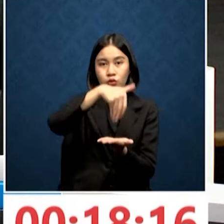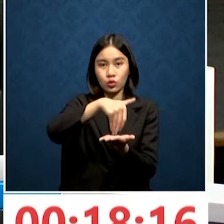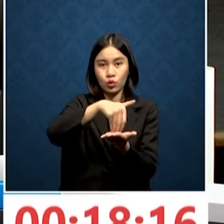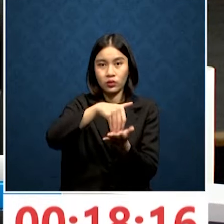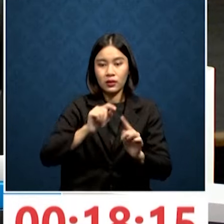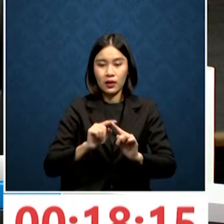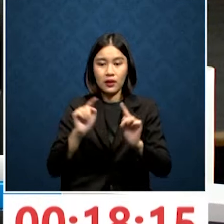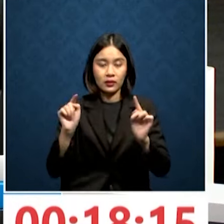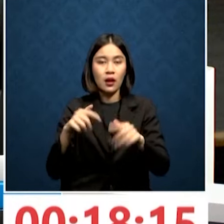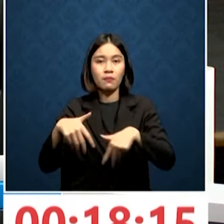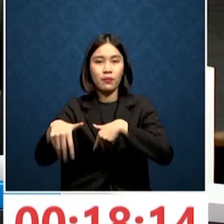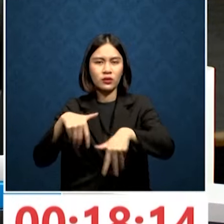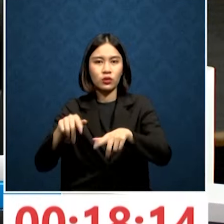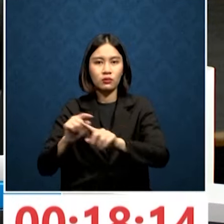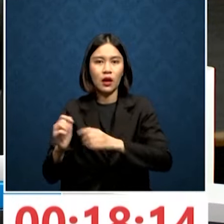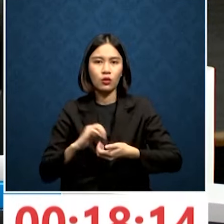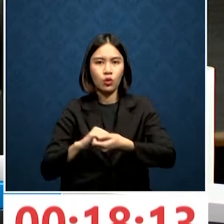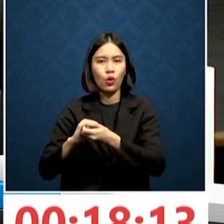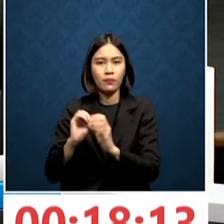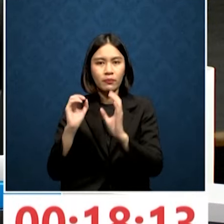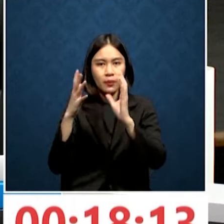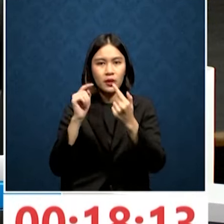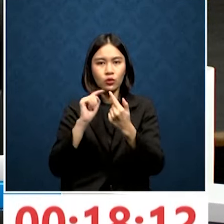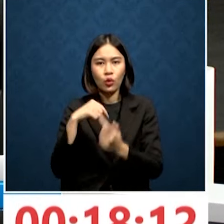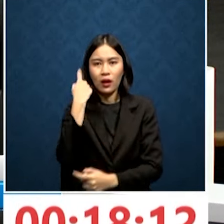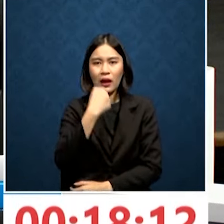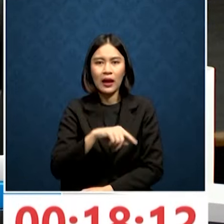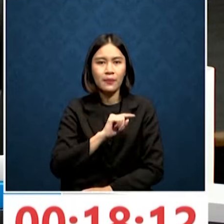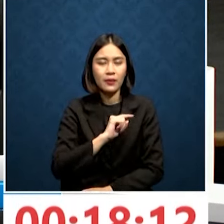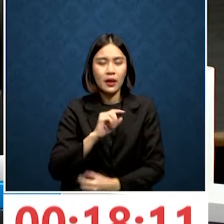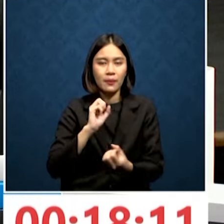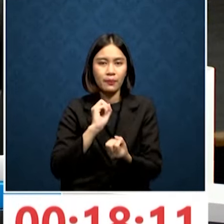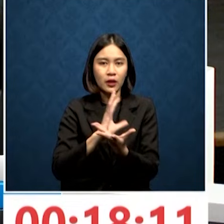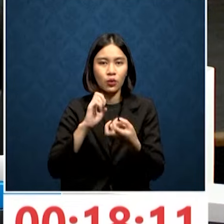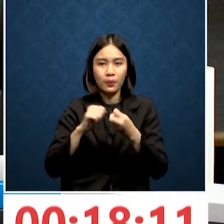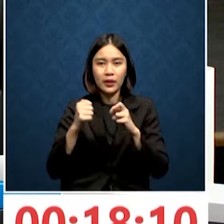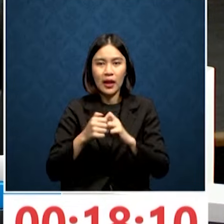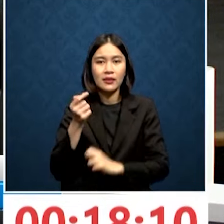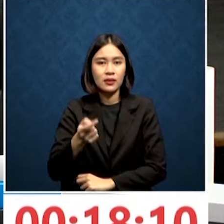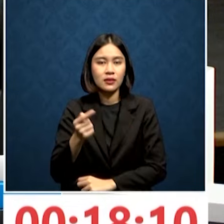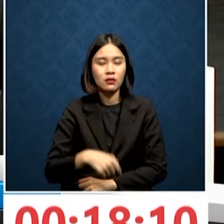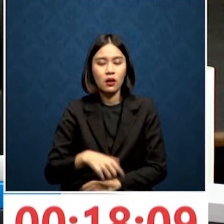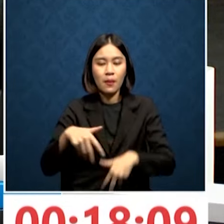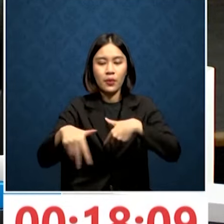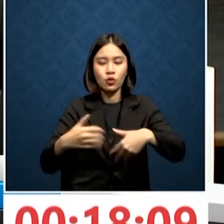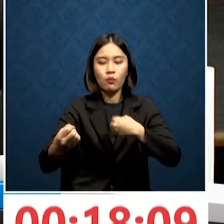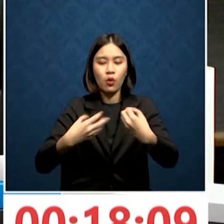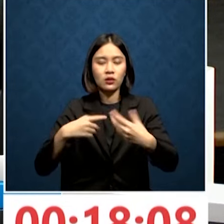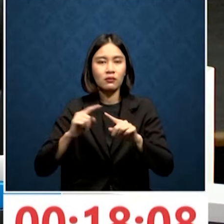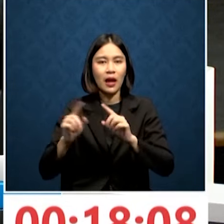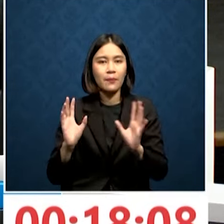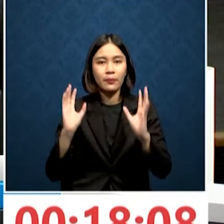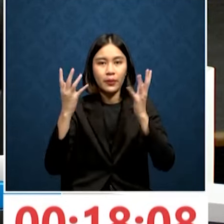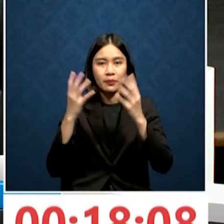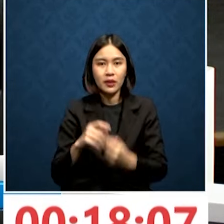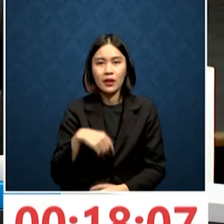ขาดการมีส่วนร่วมของชุมชนท้องถิ่นที่เป็นผู้ได้รับผลกระทบโดยตรงการขาดการฟังเสียงของประชาชนในพื้น